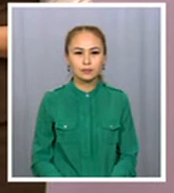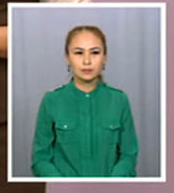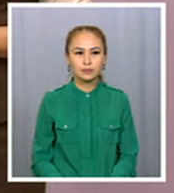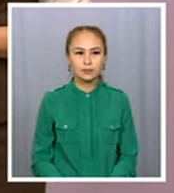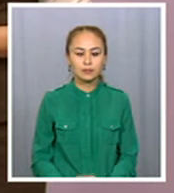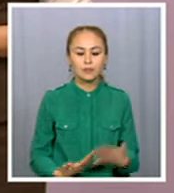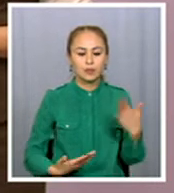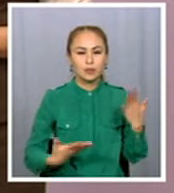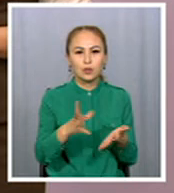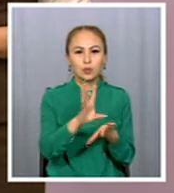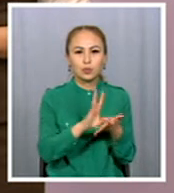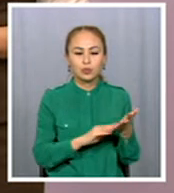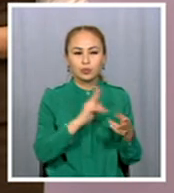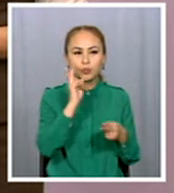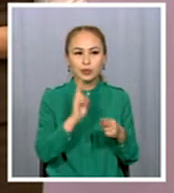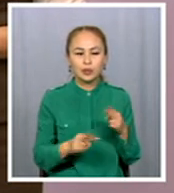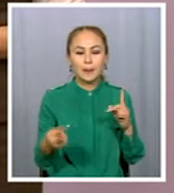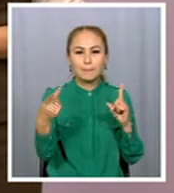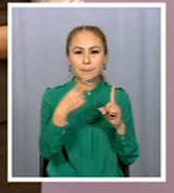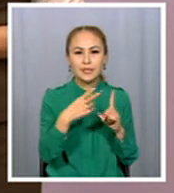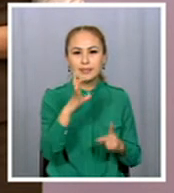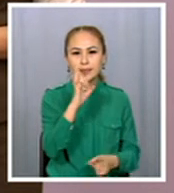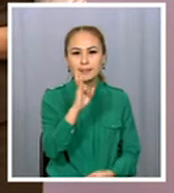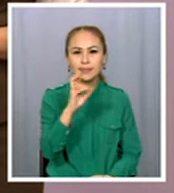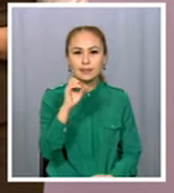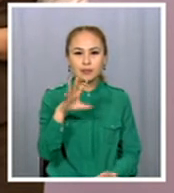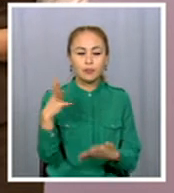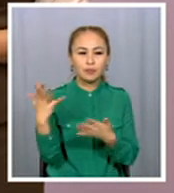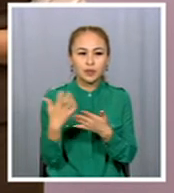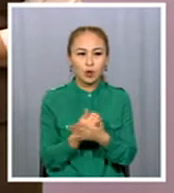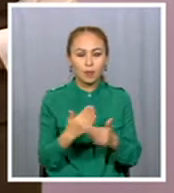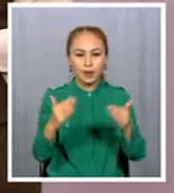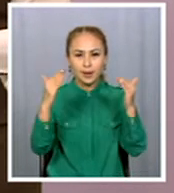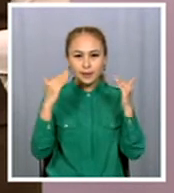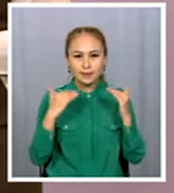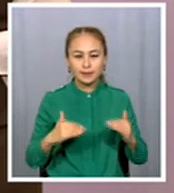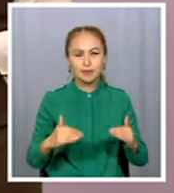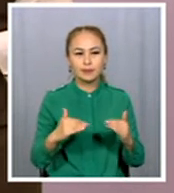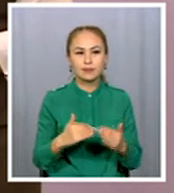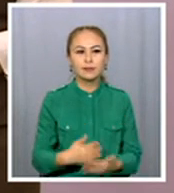Көшіріп болсақ, мәтіндегі сын есімдерді тауып, астын